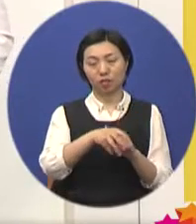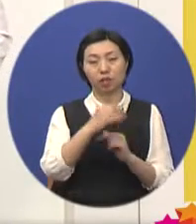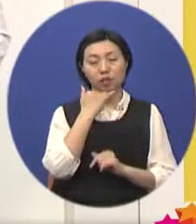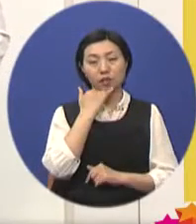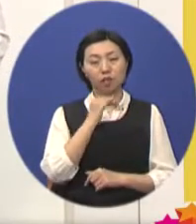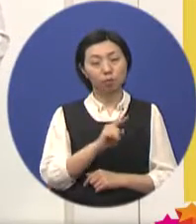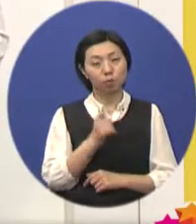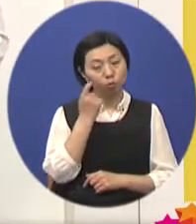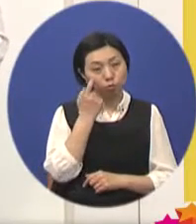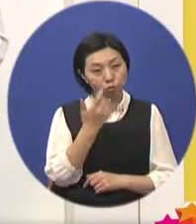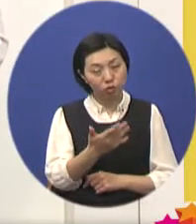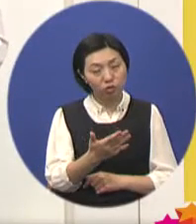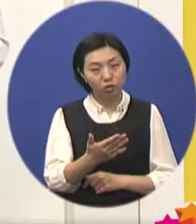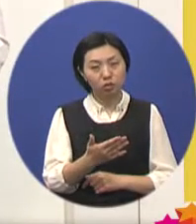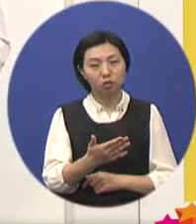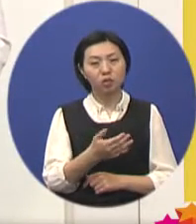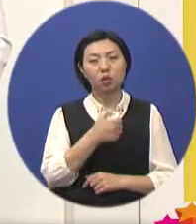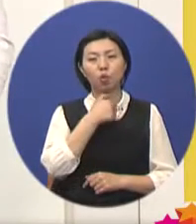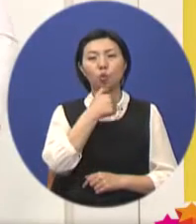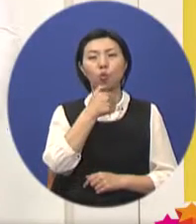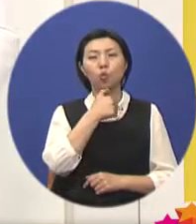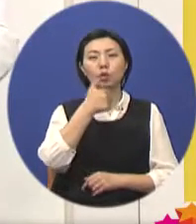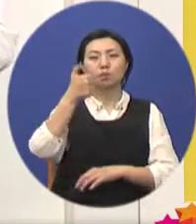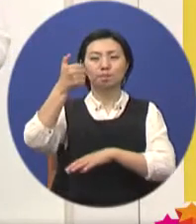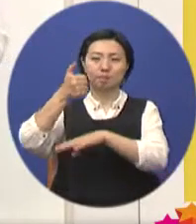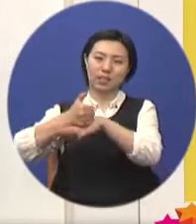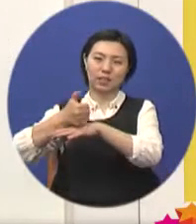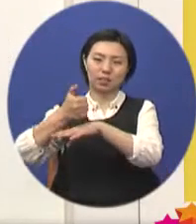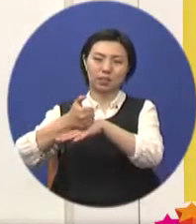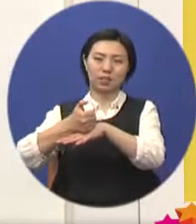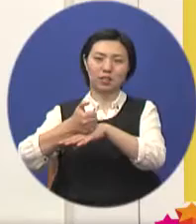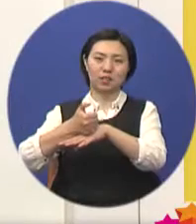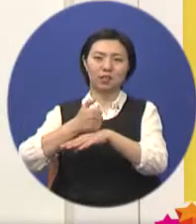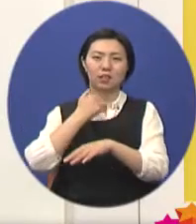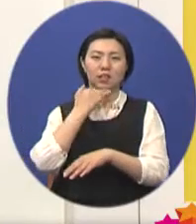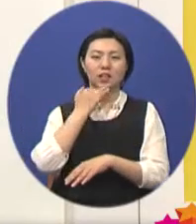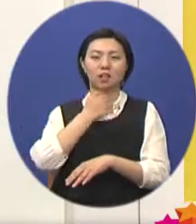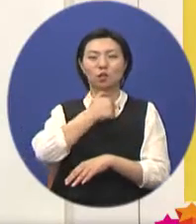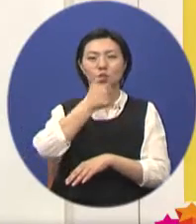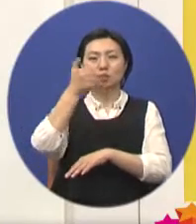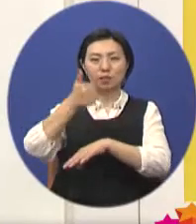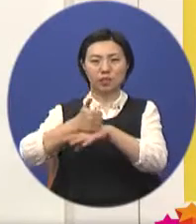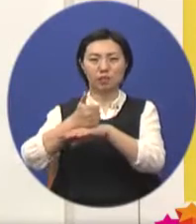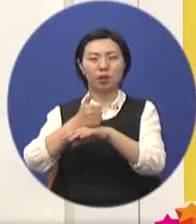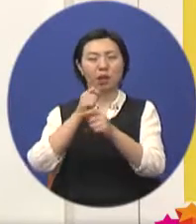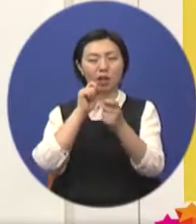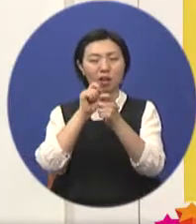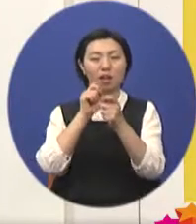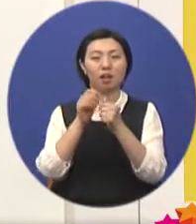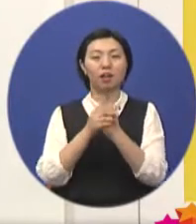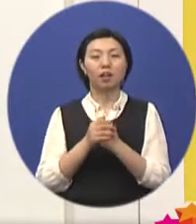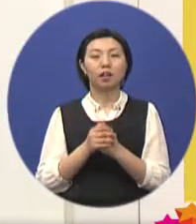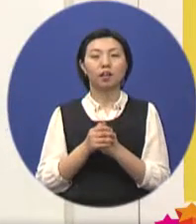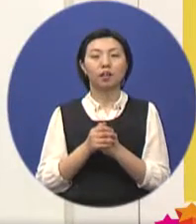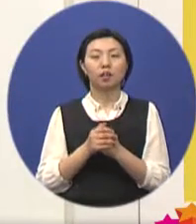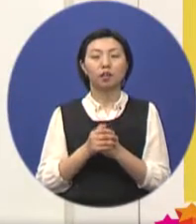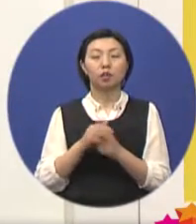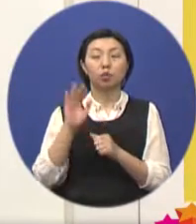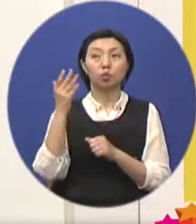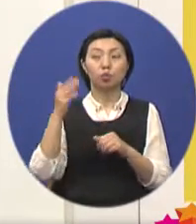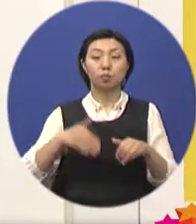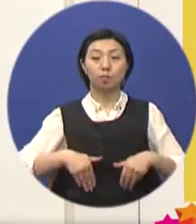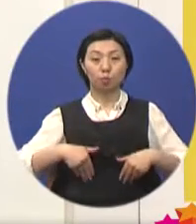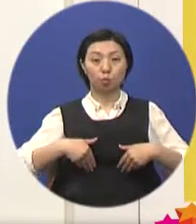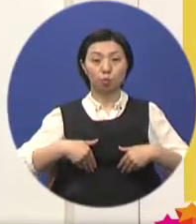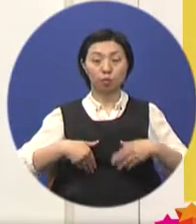학년 몇 반이시죠? 50대 후반이에요, 이제. 아, 은암 씨 50대 후반이면 뭐. 요즘에 이제 봄인데 가끔